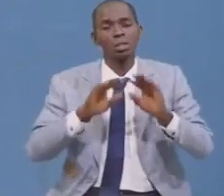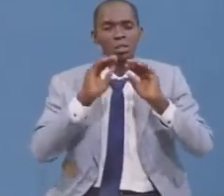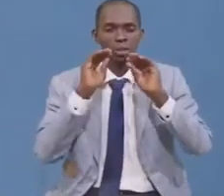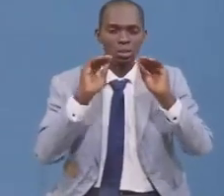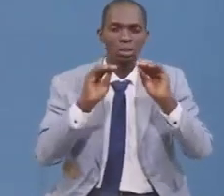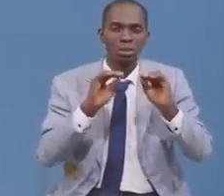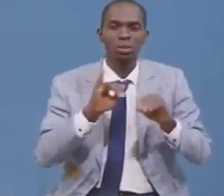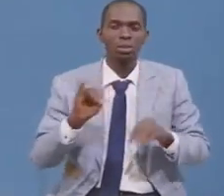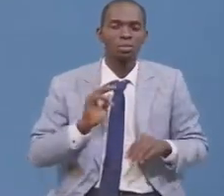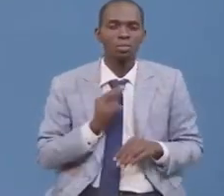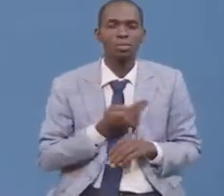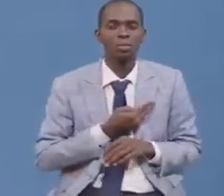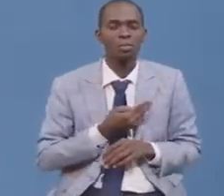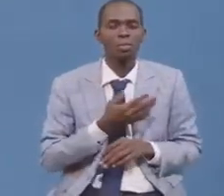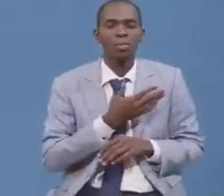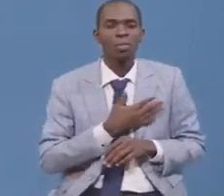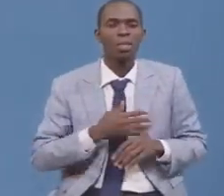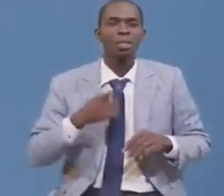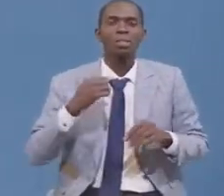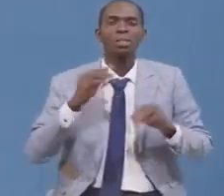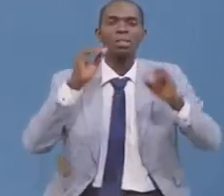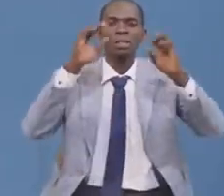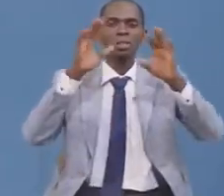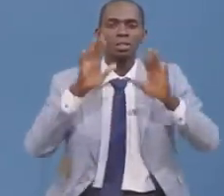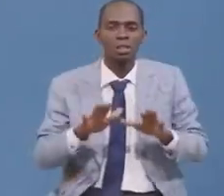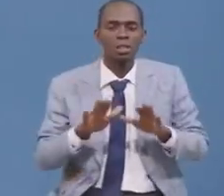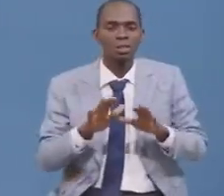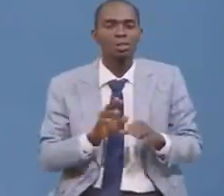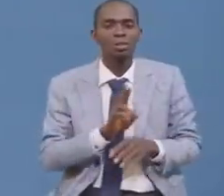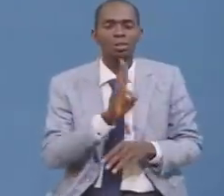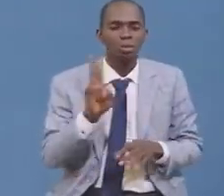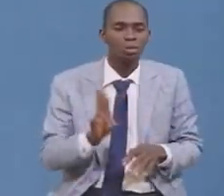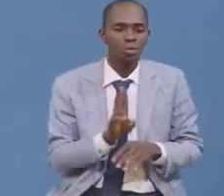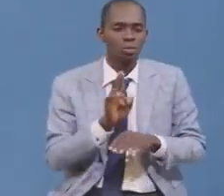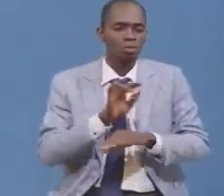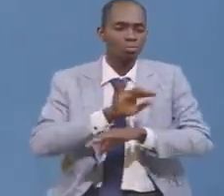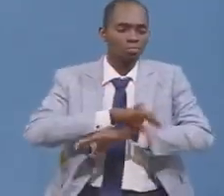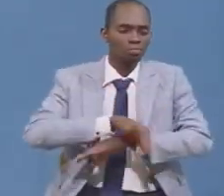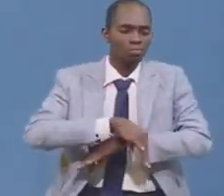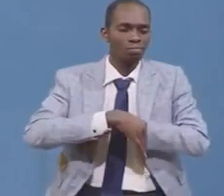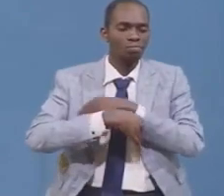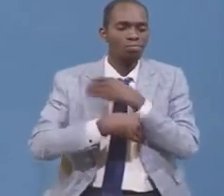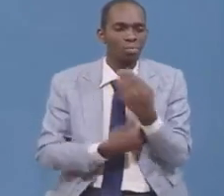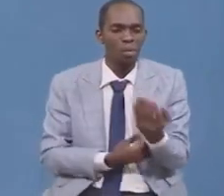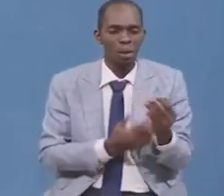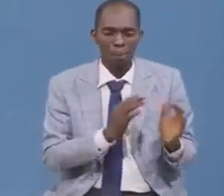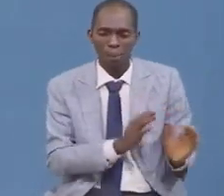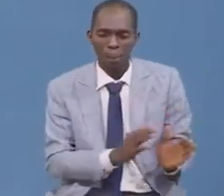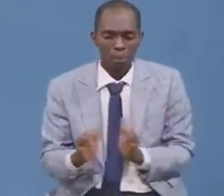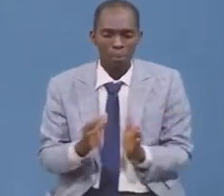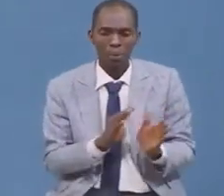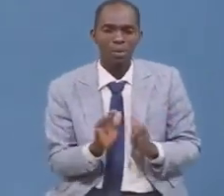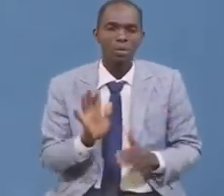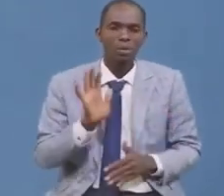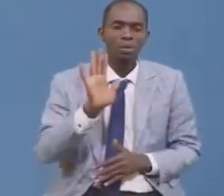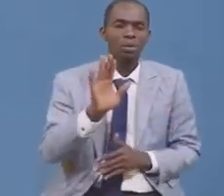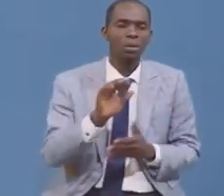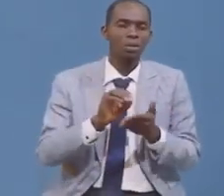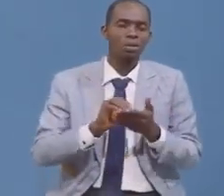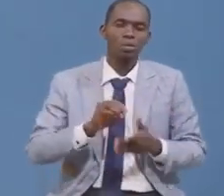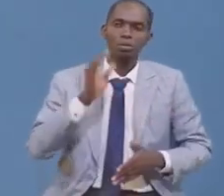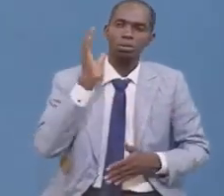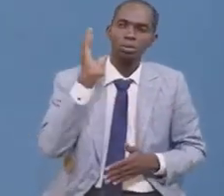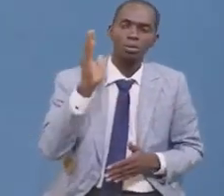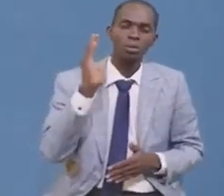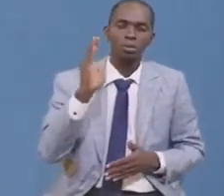ఏమి నేర్పిస్తున్నారు? The teachers spend night and day preparing their lesson and their lectures. అలాగే ఉపన్యాసం